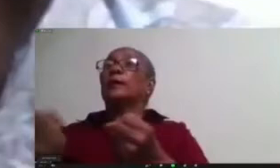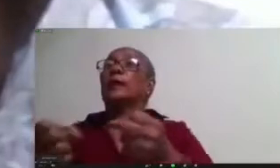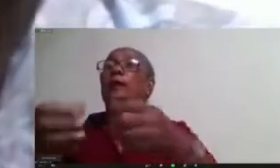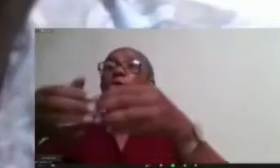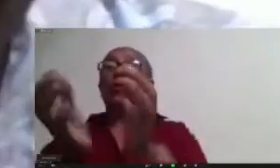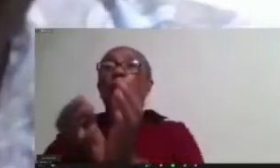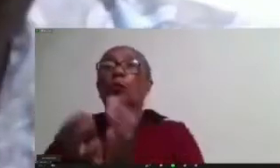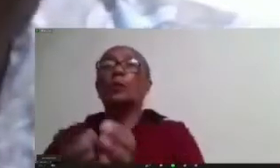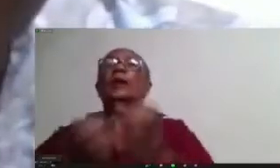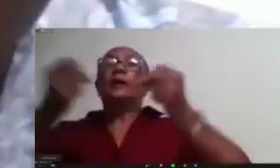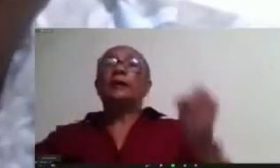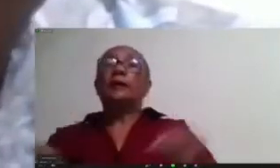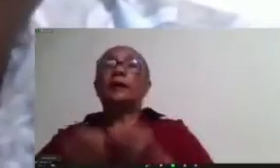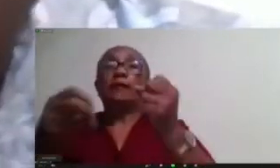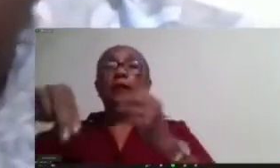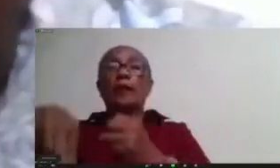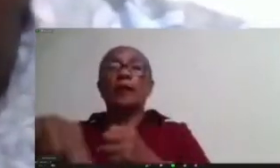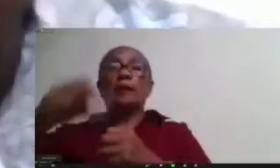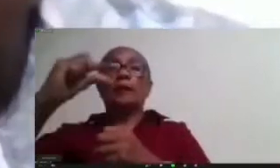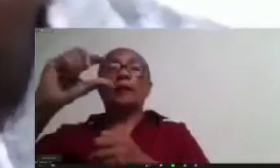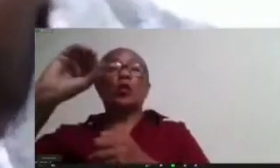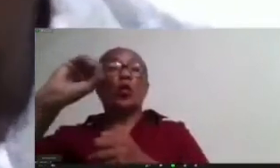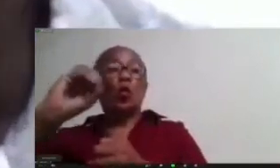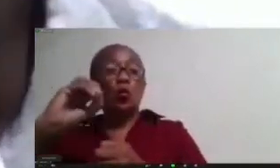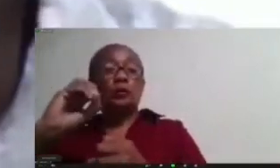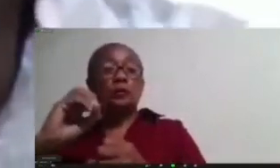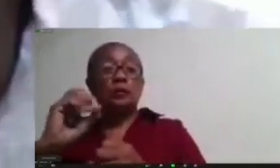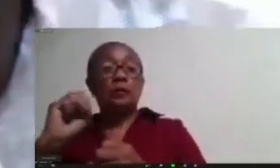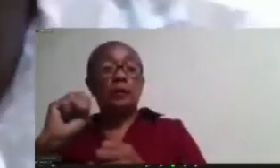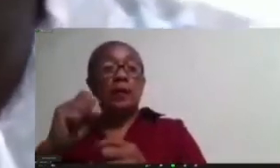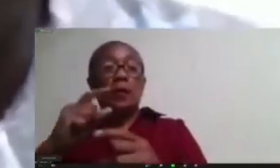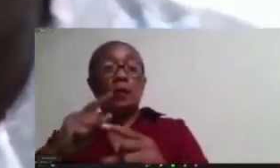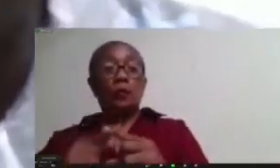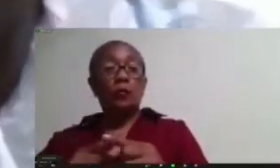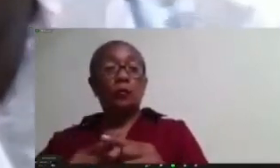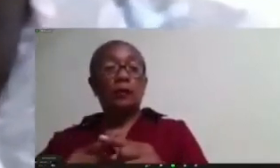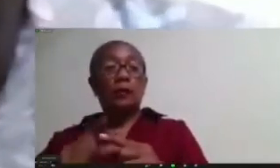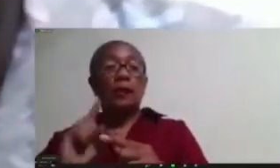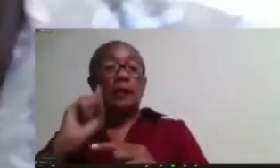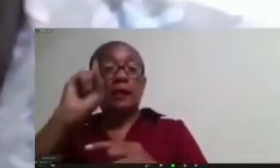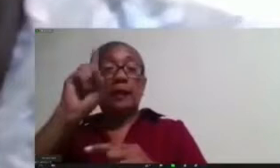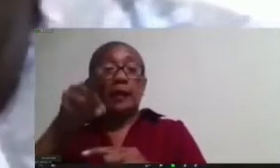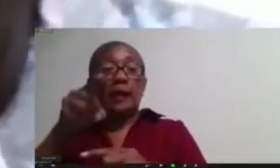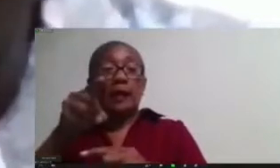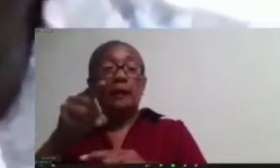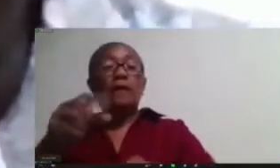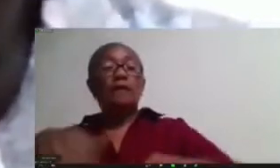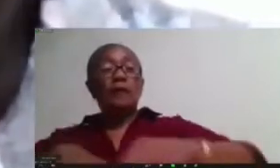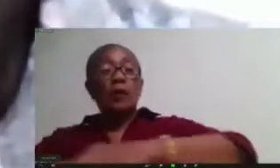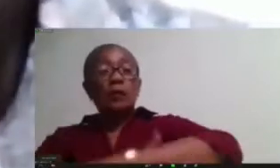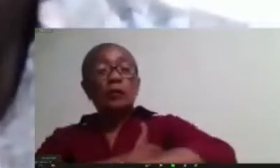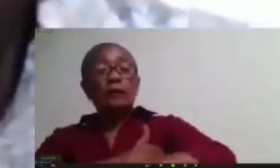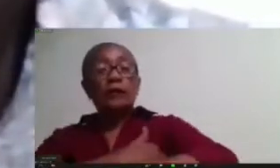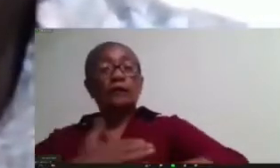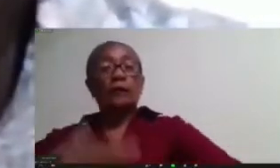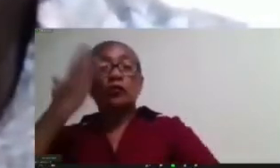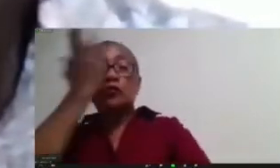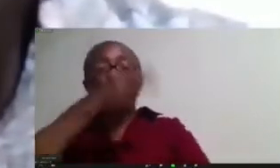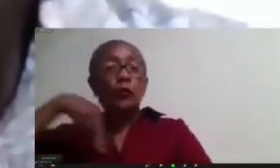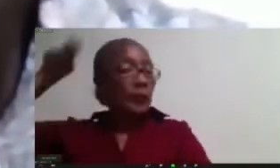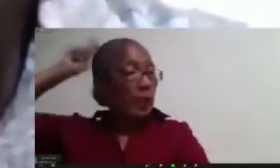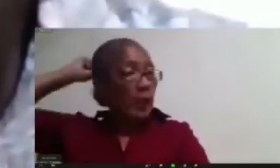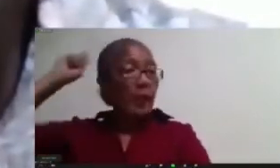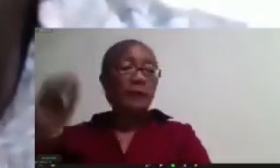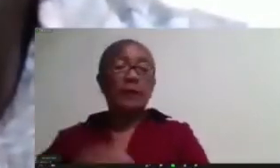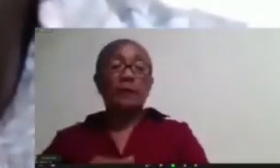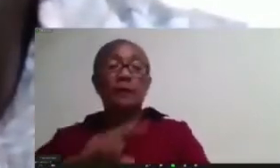Trainingen voor NGO's, civil society, die moeten lopen via de Universiteit van Suriname. We